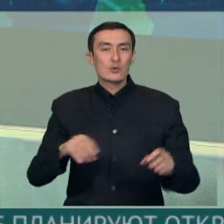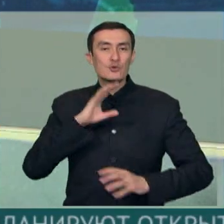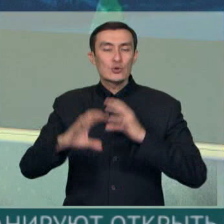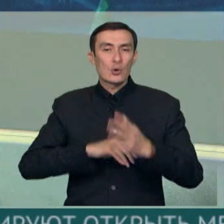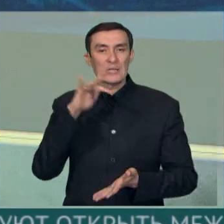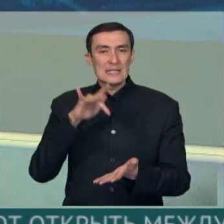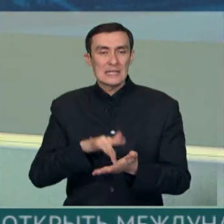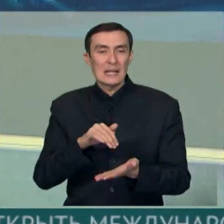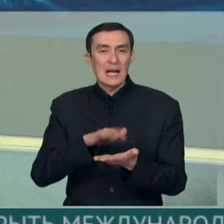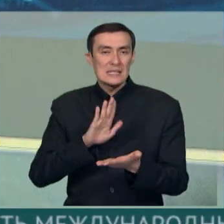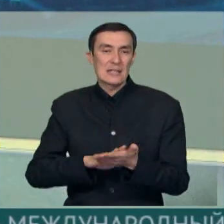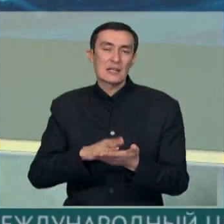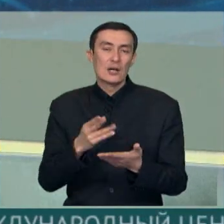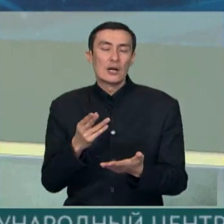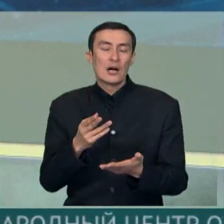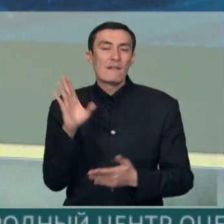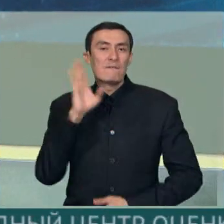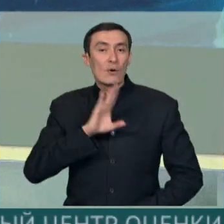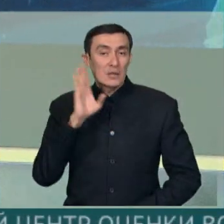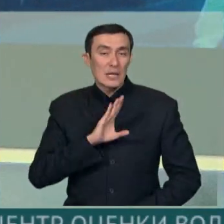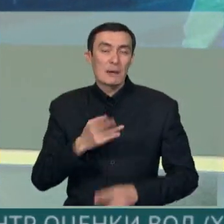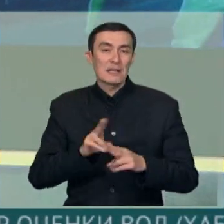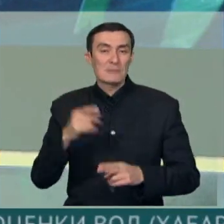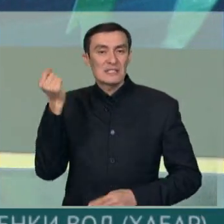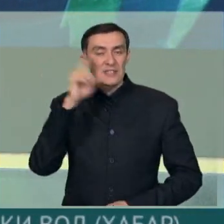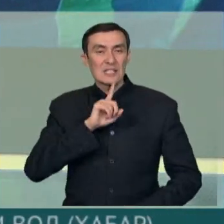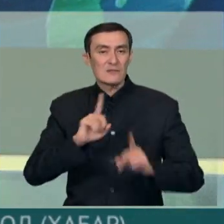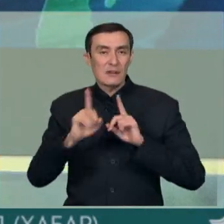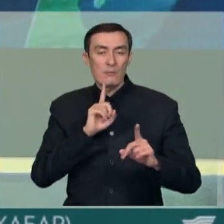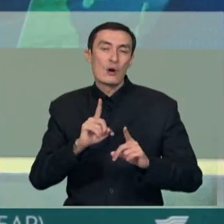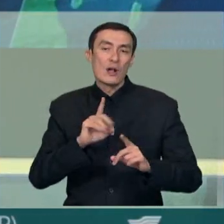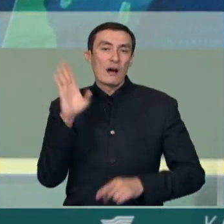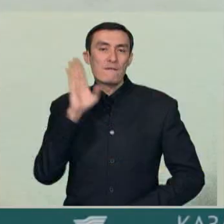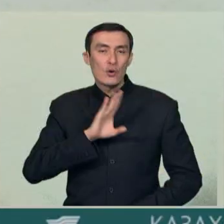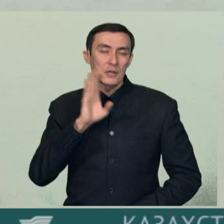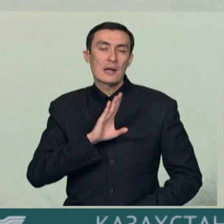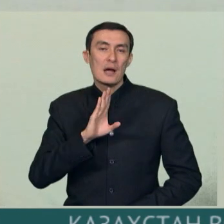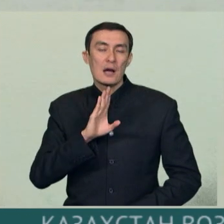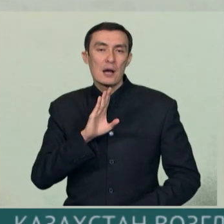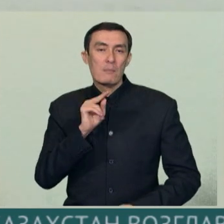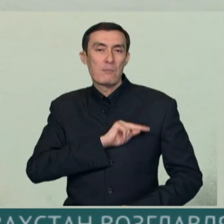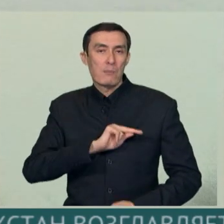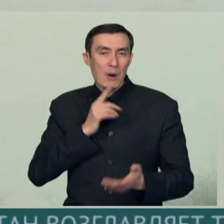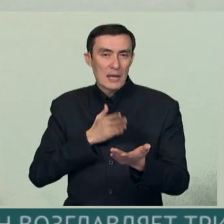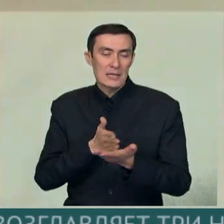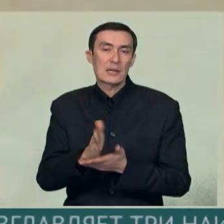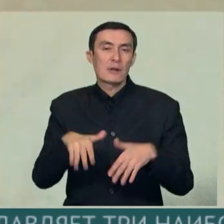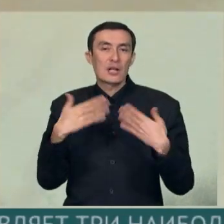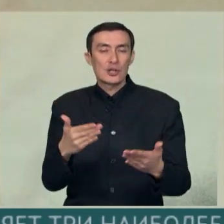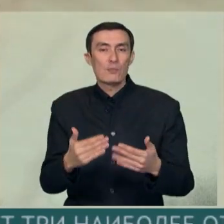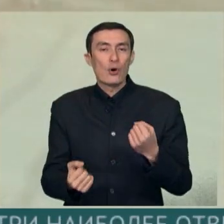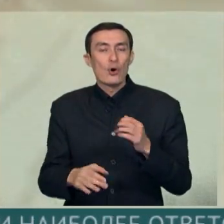международный центр оценки вод. Об этом стало известно сегодня на совещании по водной политике в Казахстане. Участники обсудили предложения